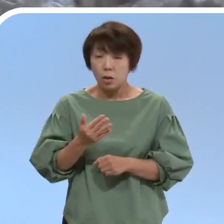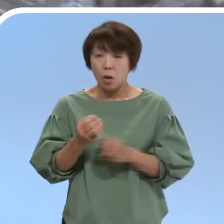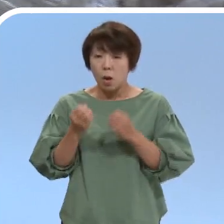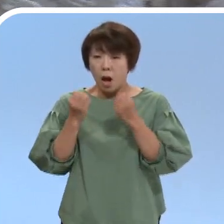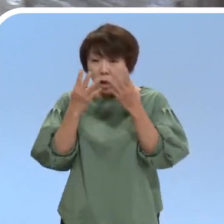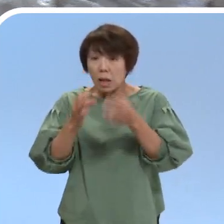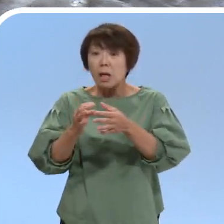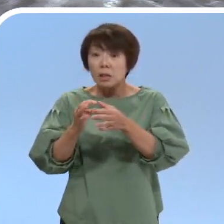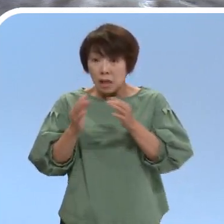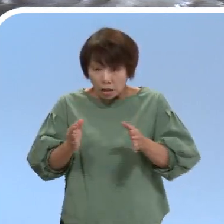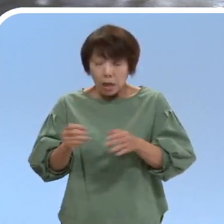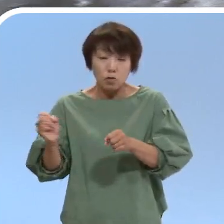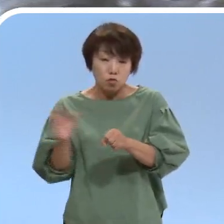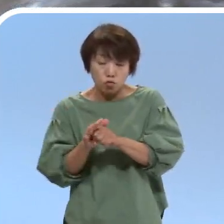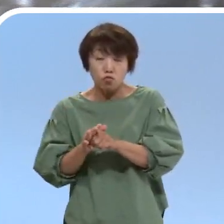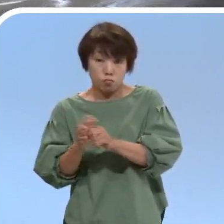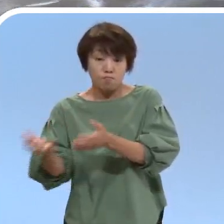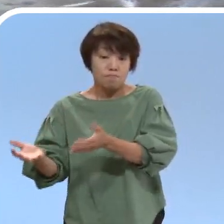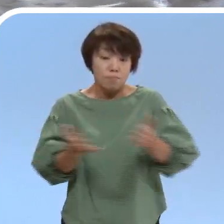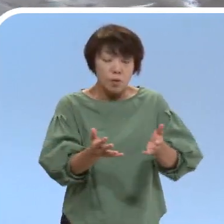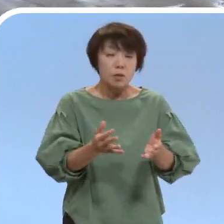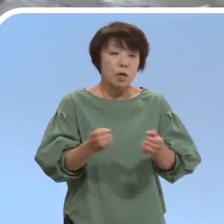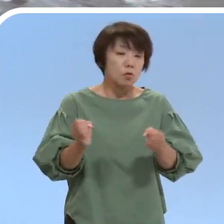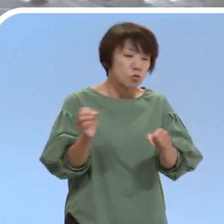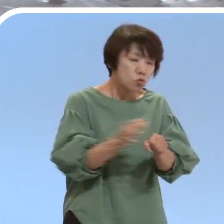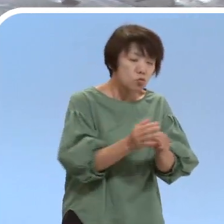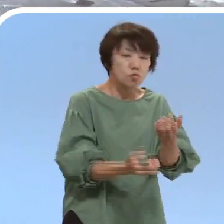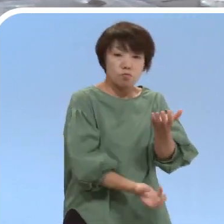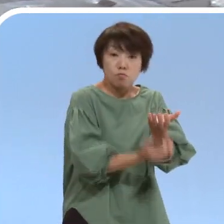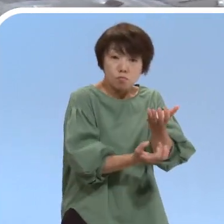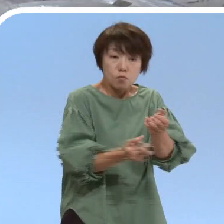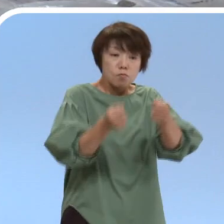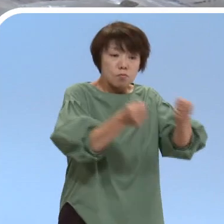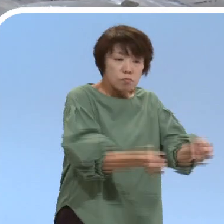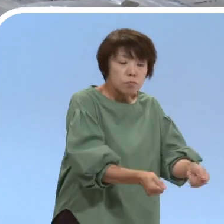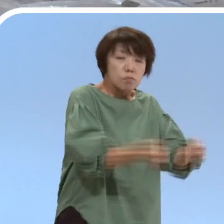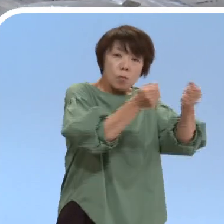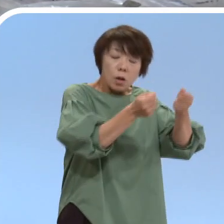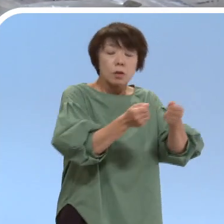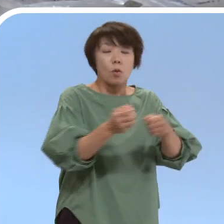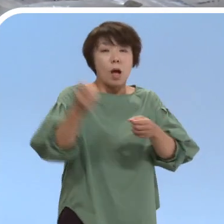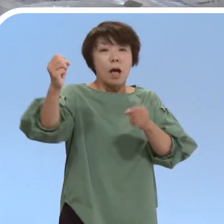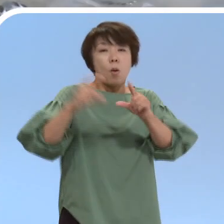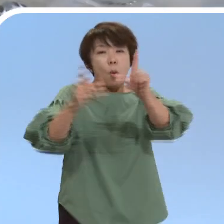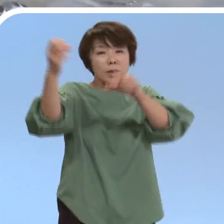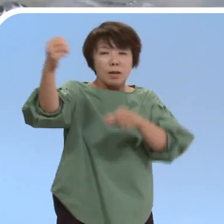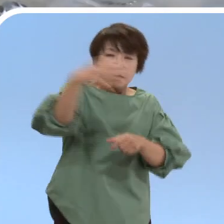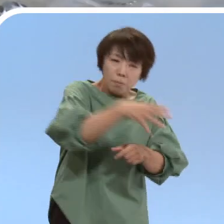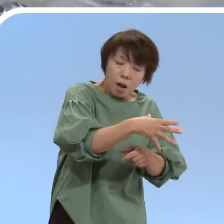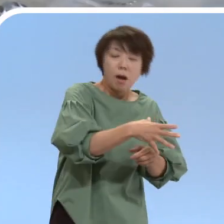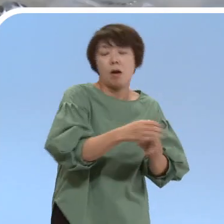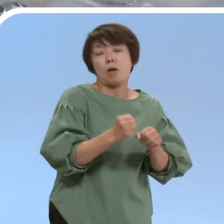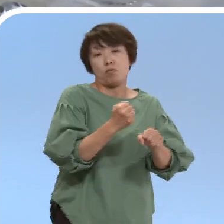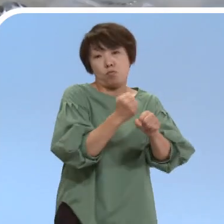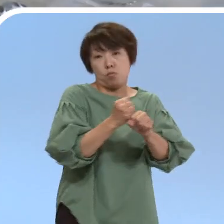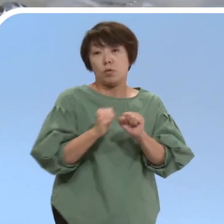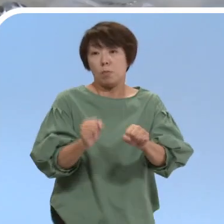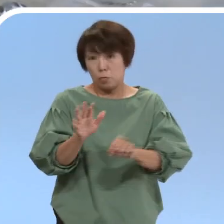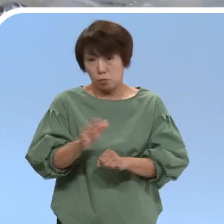落ちるのが早いので、落札したらすぐに加工場へ運んで釜揚げや天日干しにします。